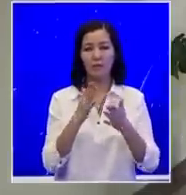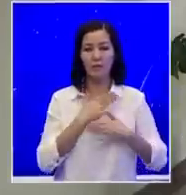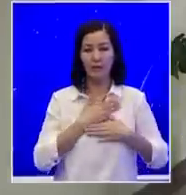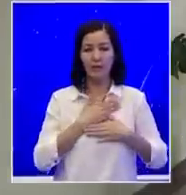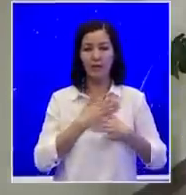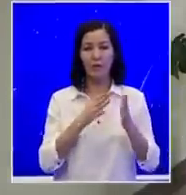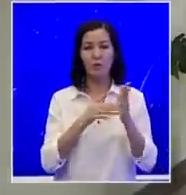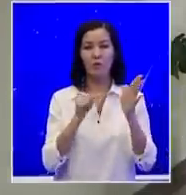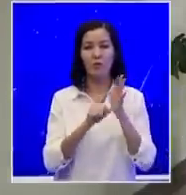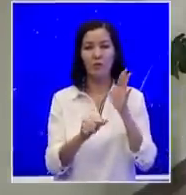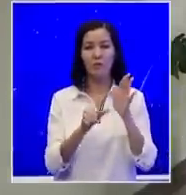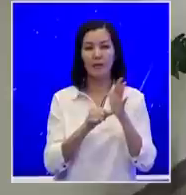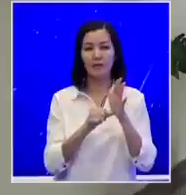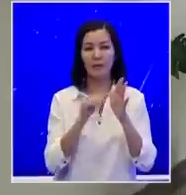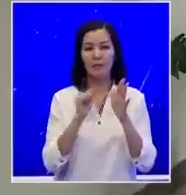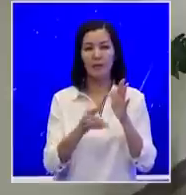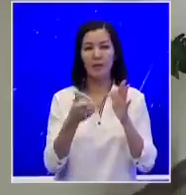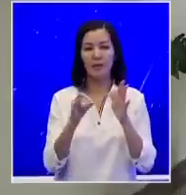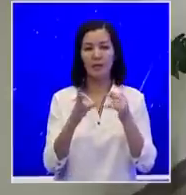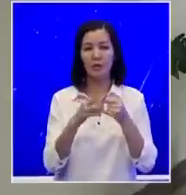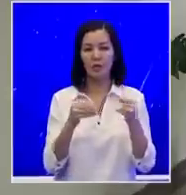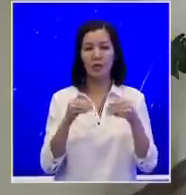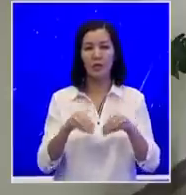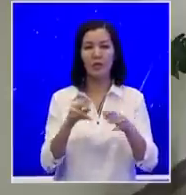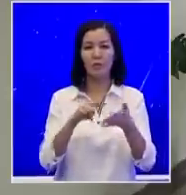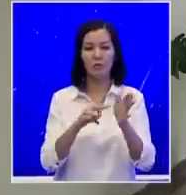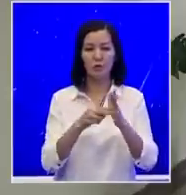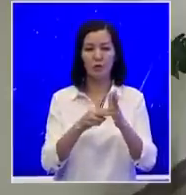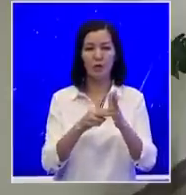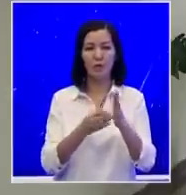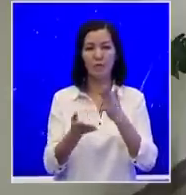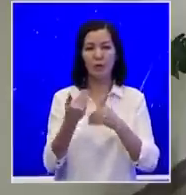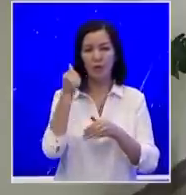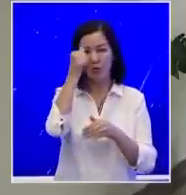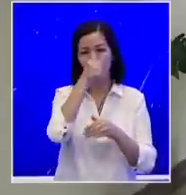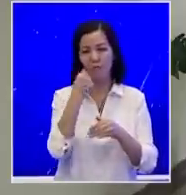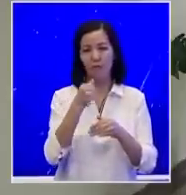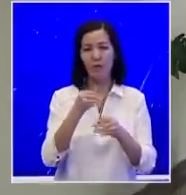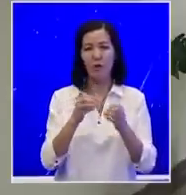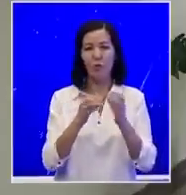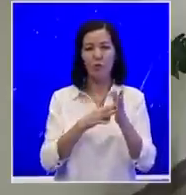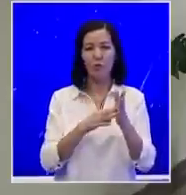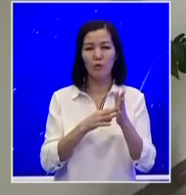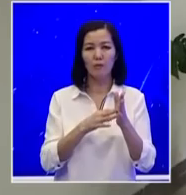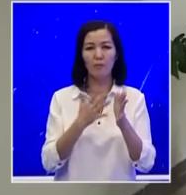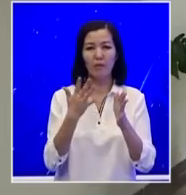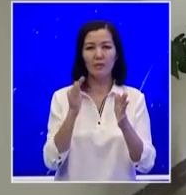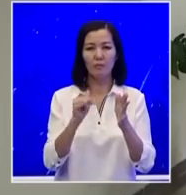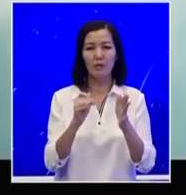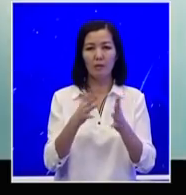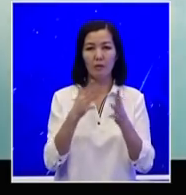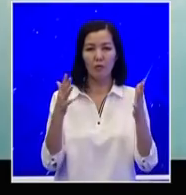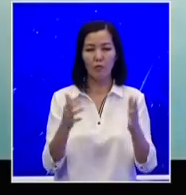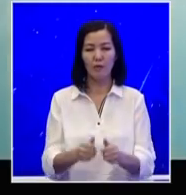біздің 966 мың гектар себу жоспарланған, бұл былтырғы, яғни 19 жылмен салыстырғанда 5 мың гектарға